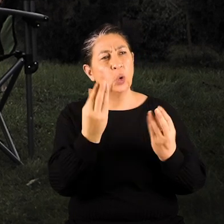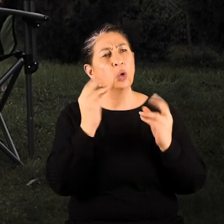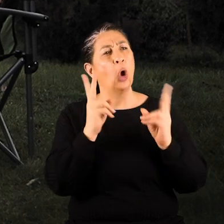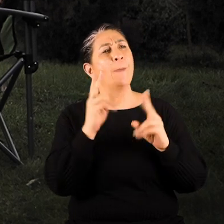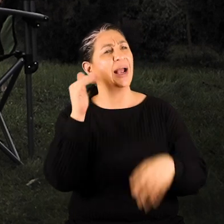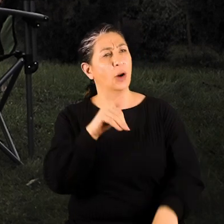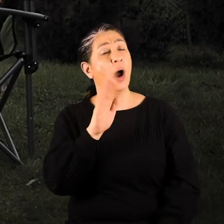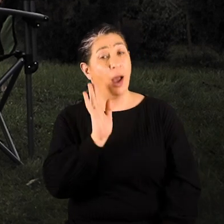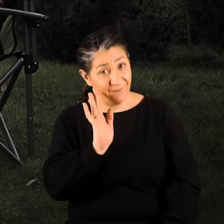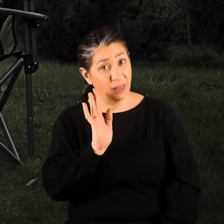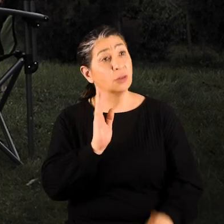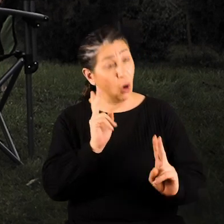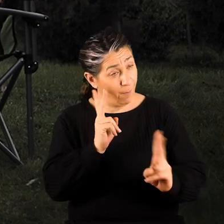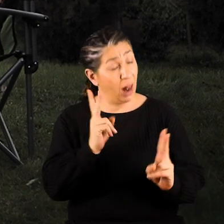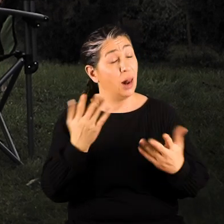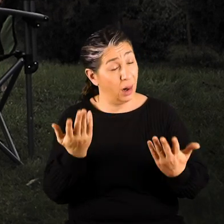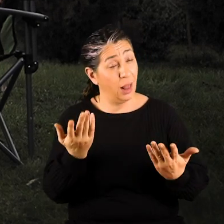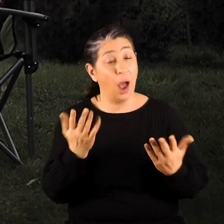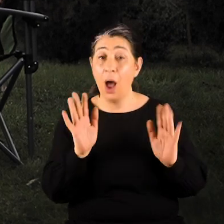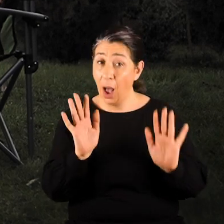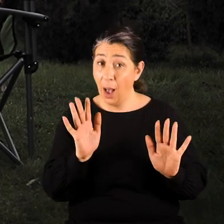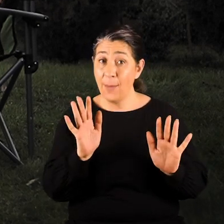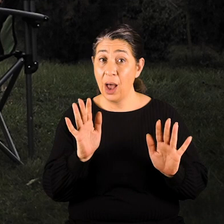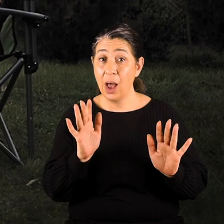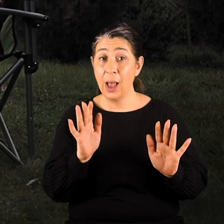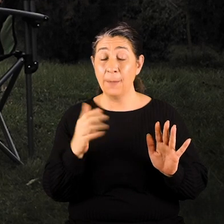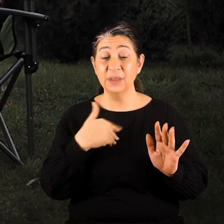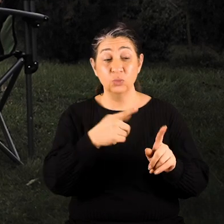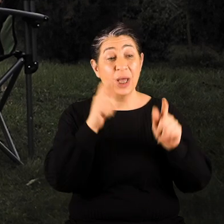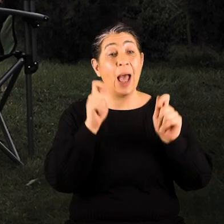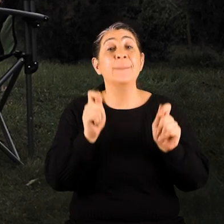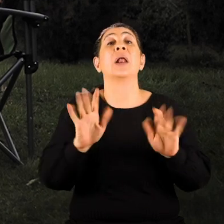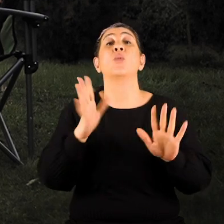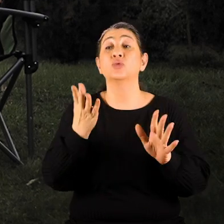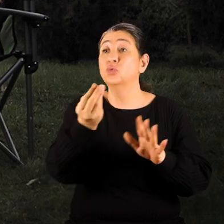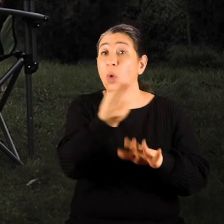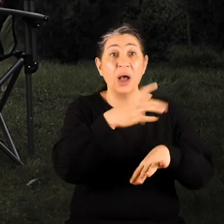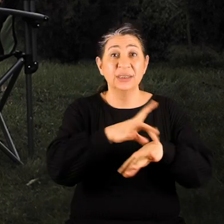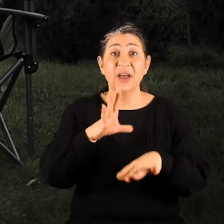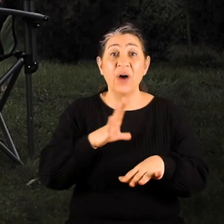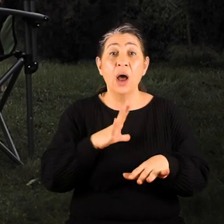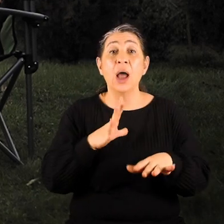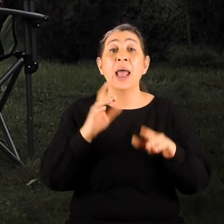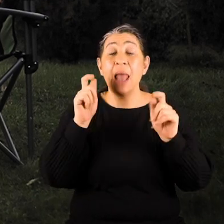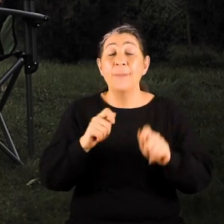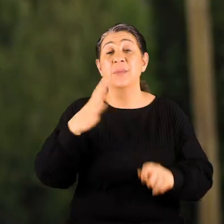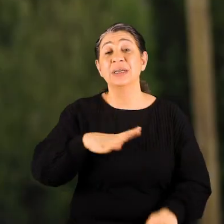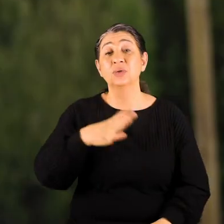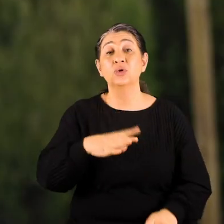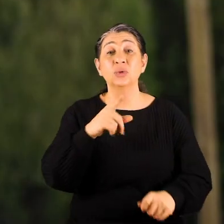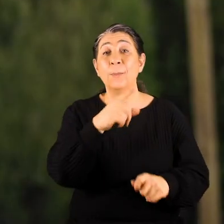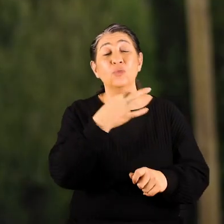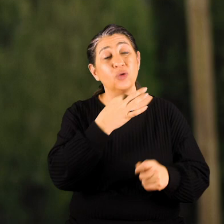normal geliyor. Evet, normal. Fakat dedim, biz bunu yaptıramıyoruz birçok hastamıza ve yaptırmak istiyoruz.